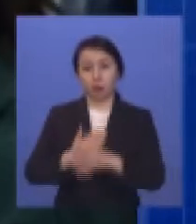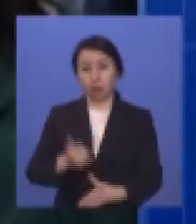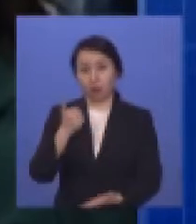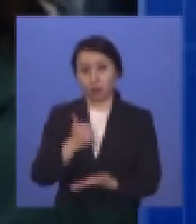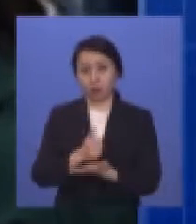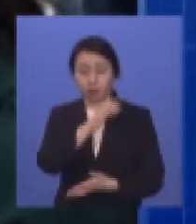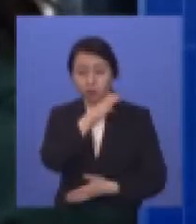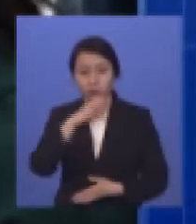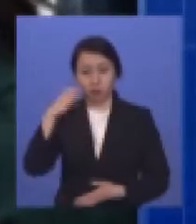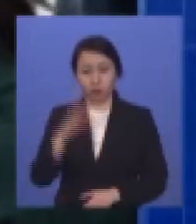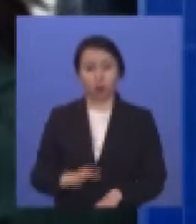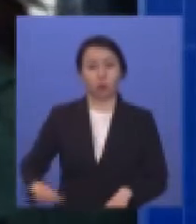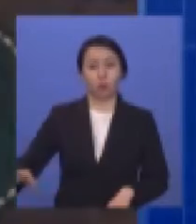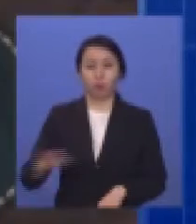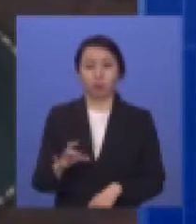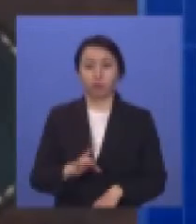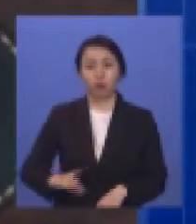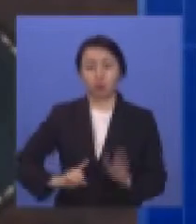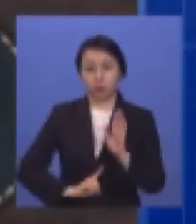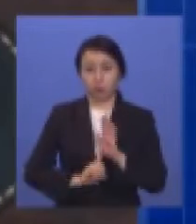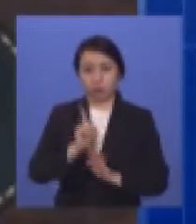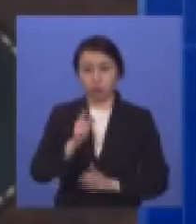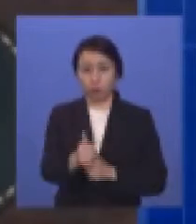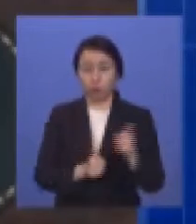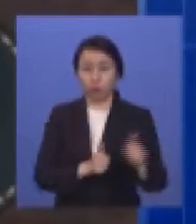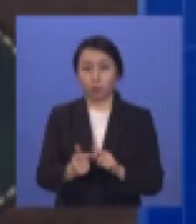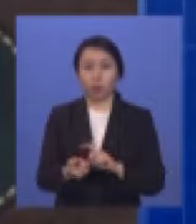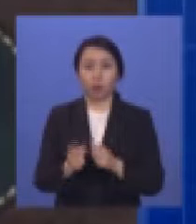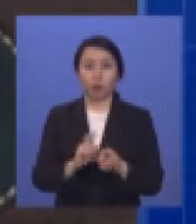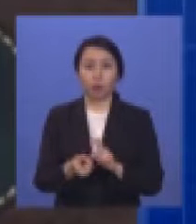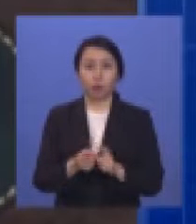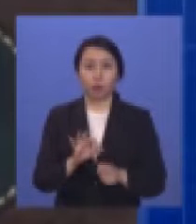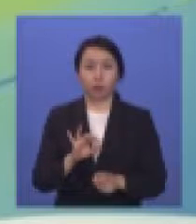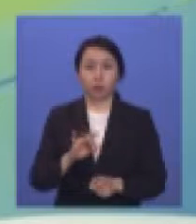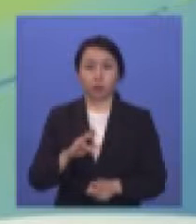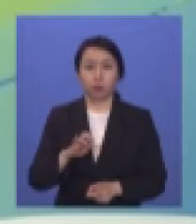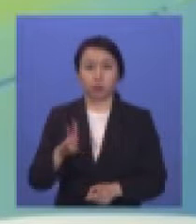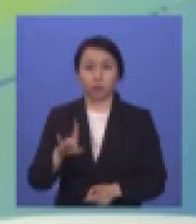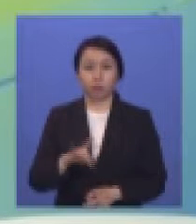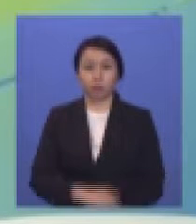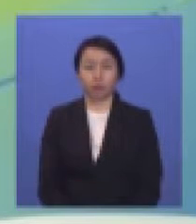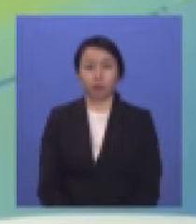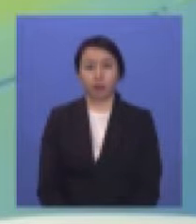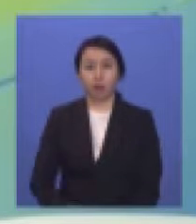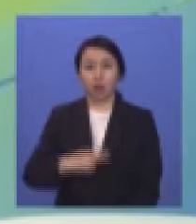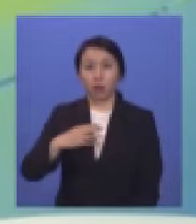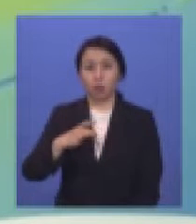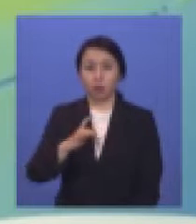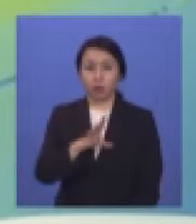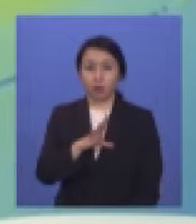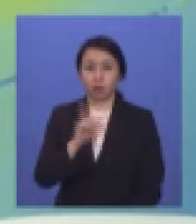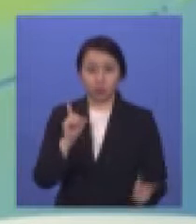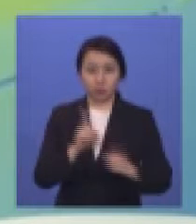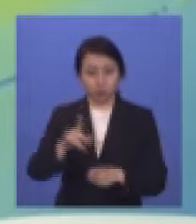акимата Североказахстанской области в регионе стартовал турнир по борьбе «Онер Кокжала». Касым-Жомарт Токаев